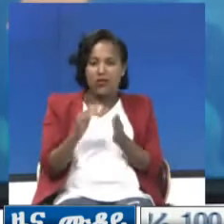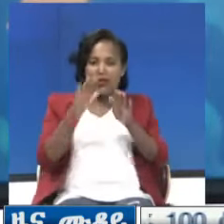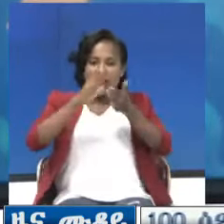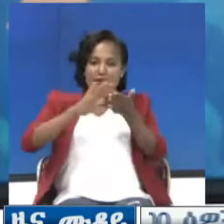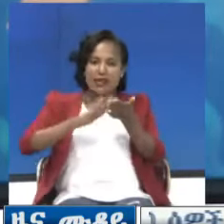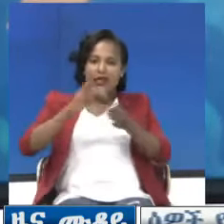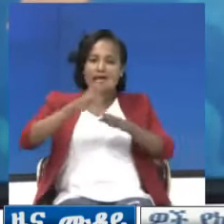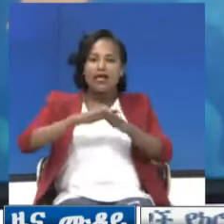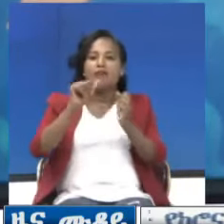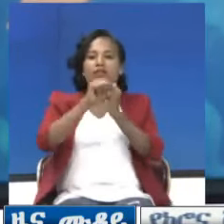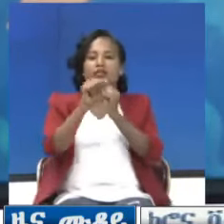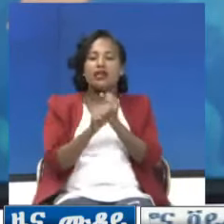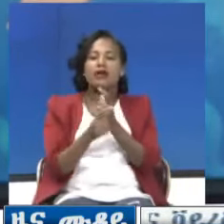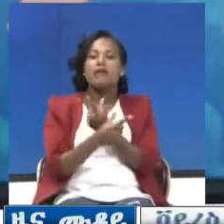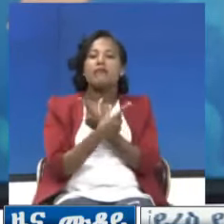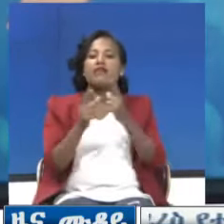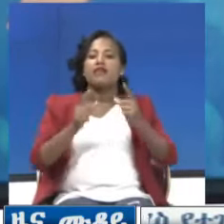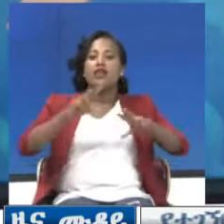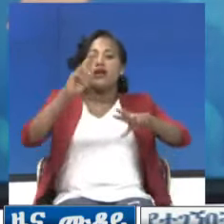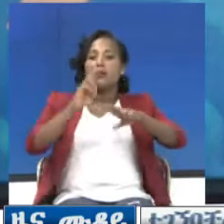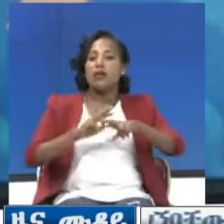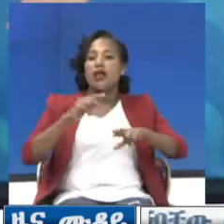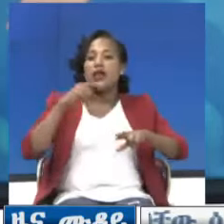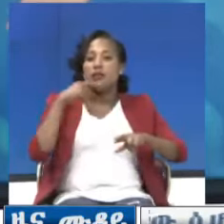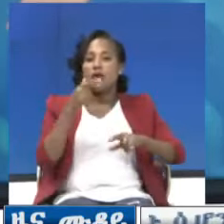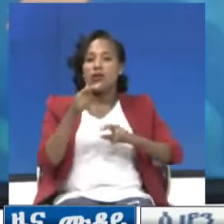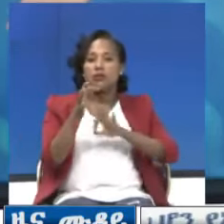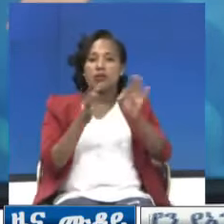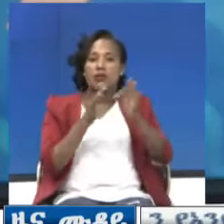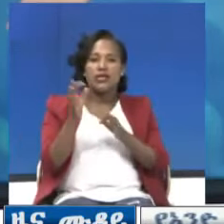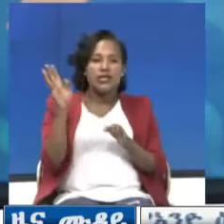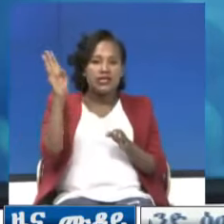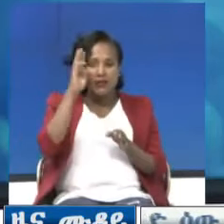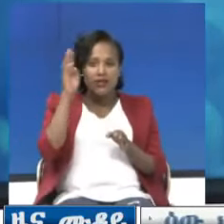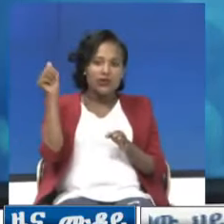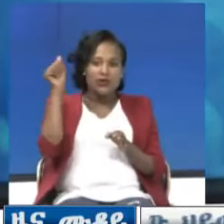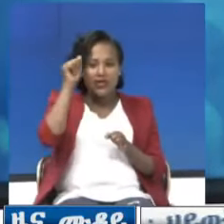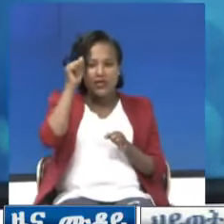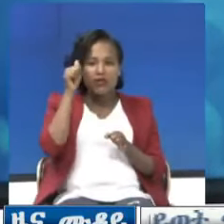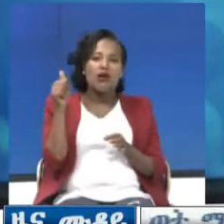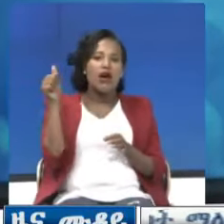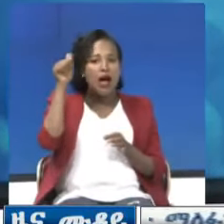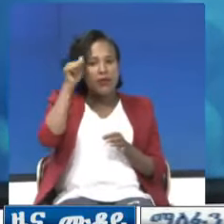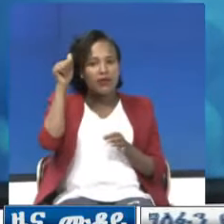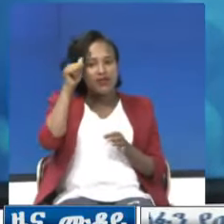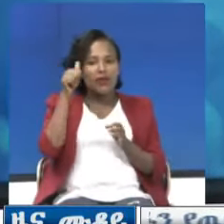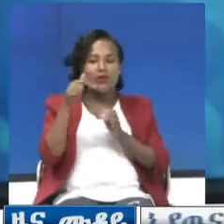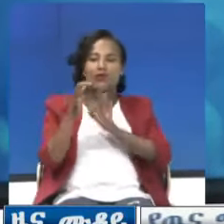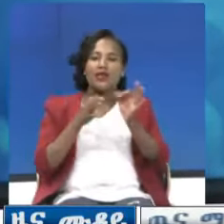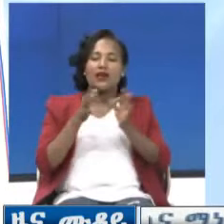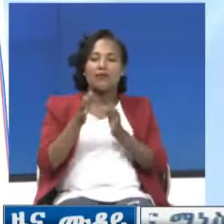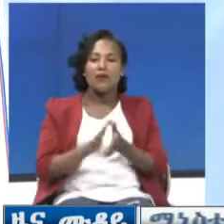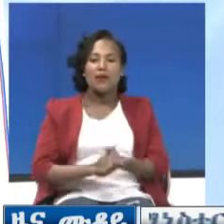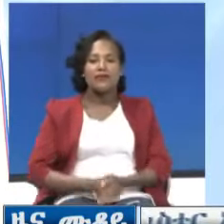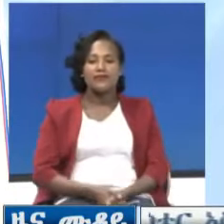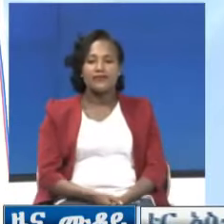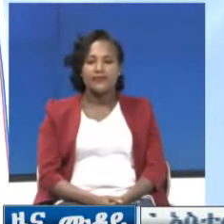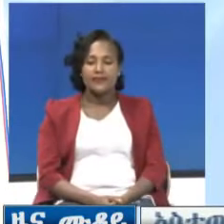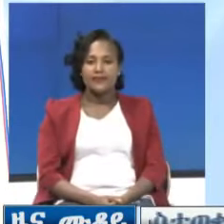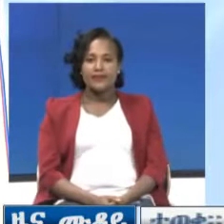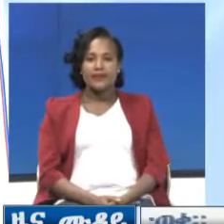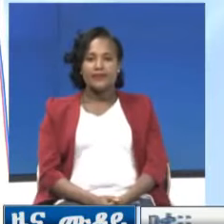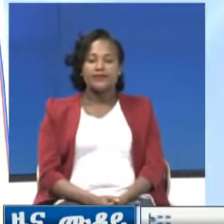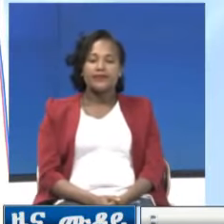ላይ የተመሰረተ መፍትሄ ይቀመጣል ብሏል። ዘገባው የስማቸው ሸቴ ነው። አብዮቲክዘው እንደሚከተል ያቀርብልናል።